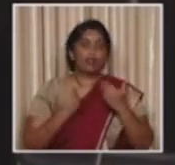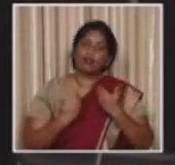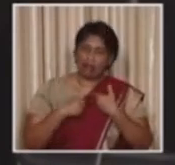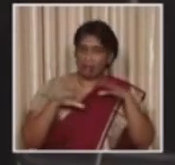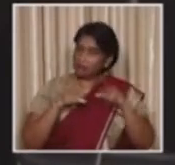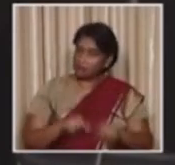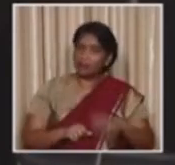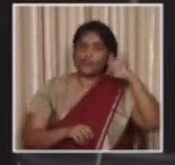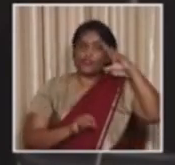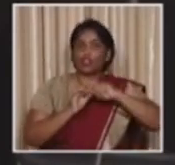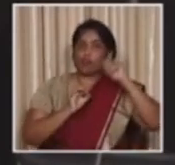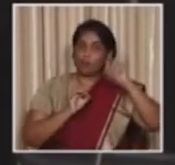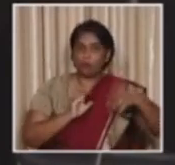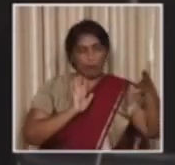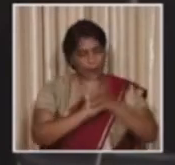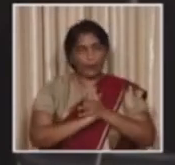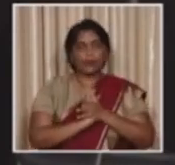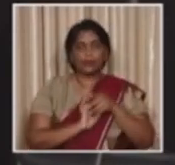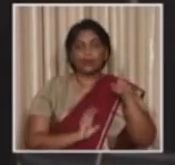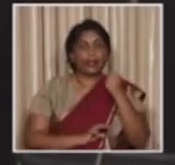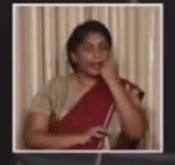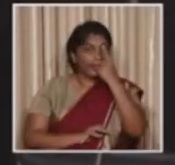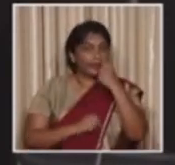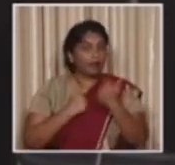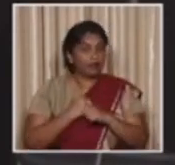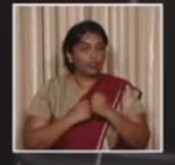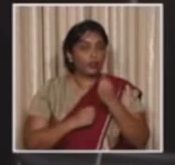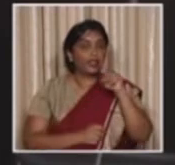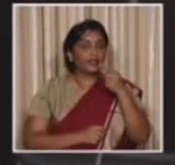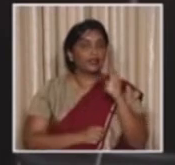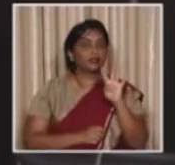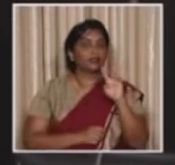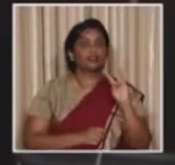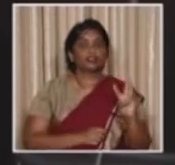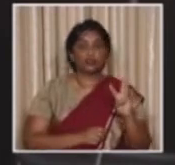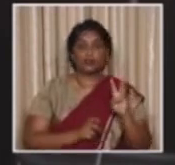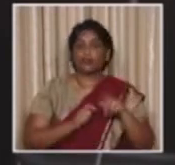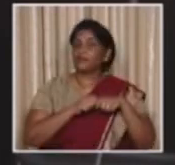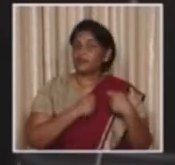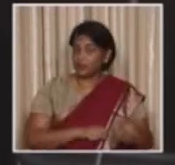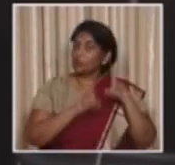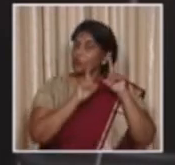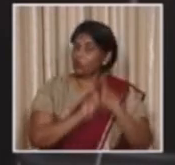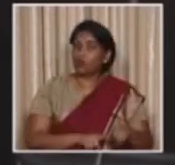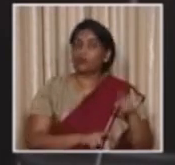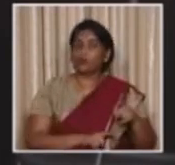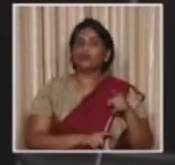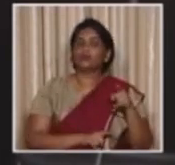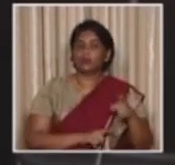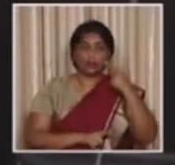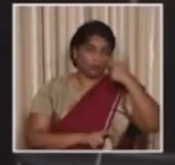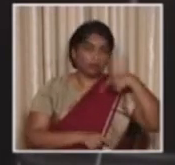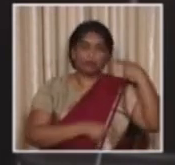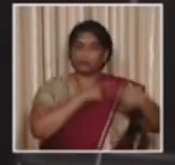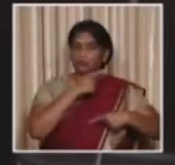වුණාට විදුලි බල මණ්ඩලයේ වුණාට ඒකකයක් උත්පාදනය කරන් රුපියල් 143ක් වැය වෙනවා. සහ එවැනි තාප බලාගාර